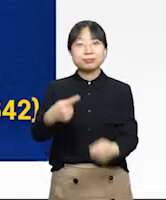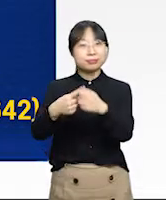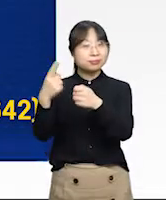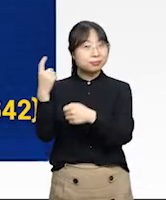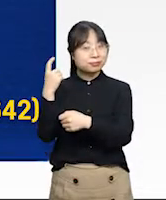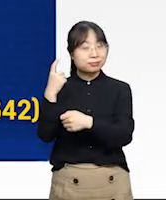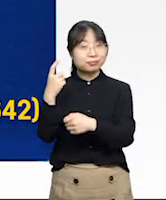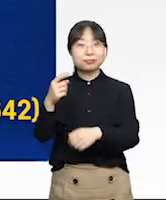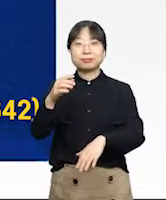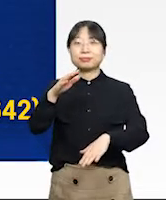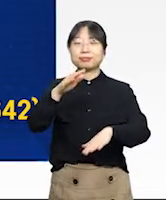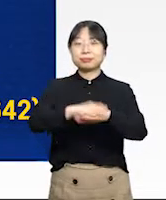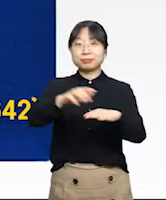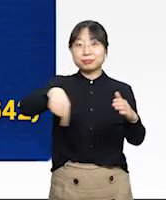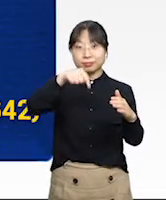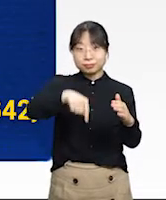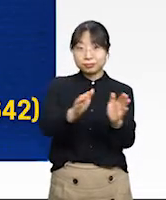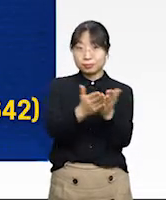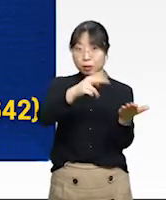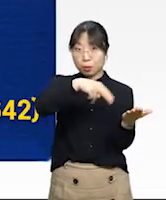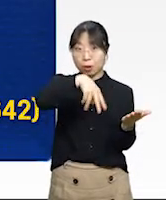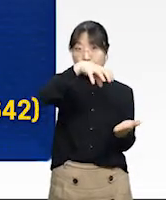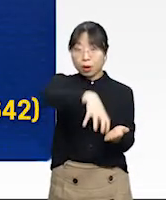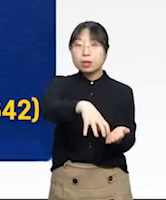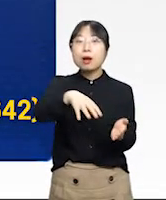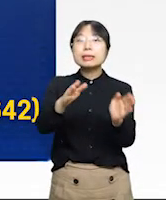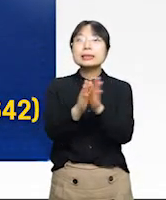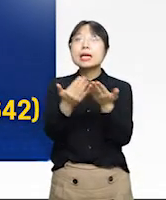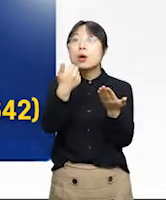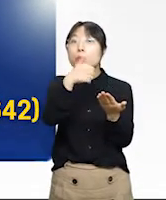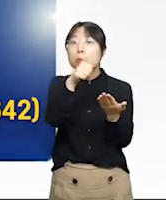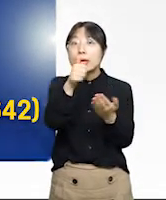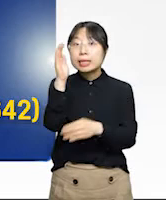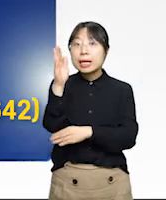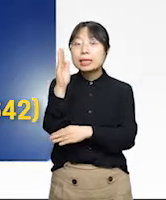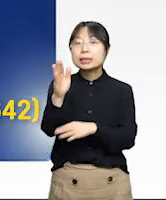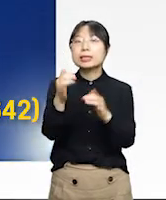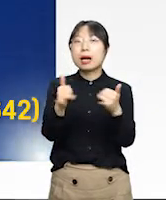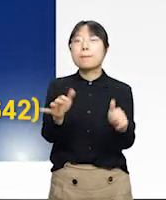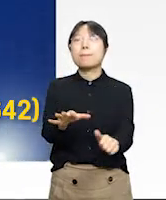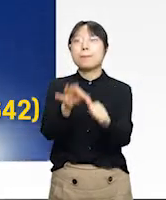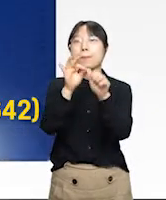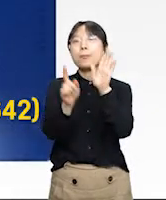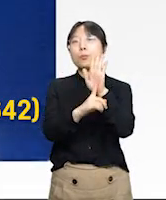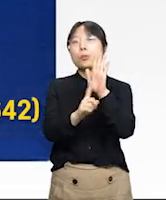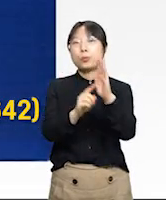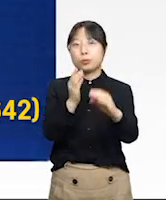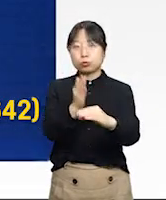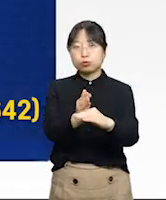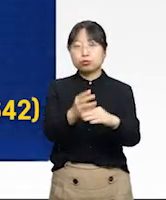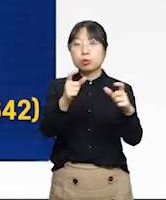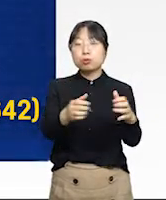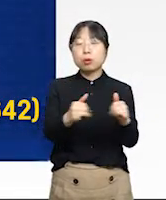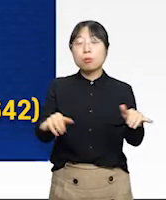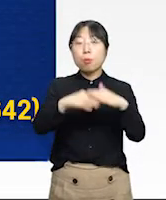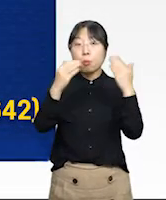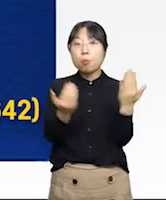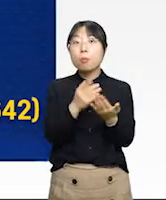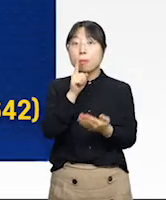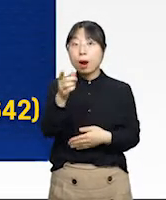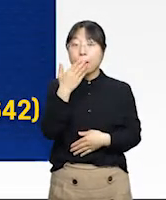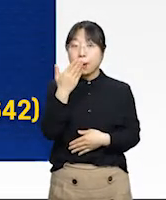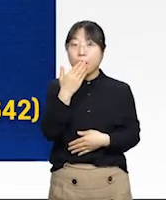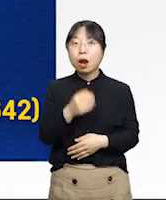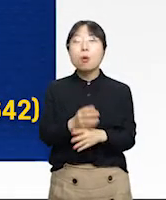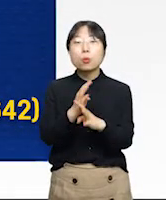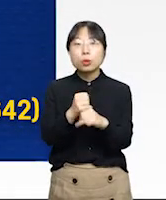소식입니다. 내손도서관에서 북큐레이터 참여자를 모집합니다. 의왕시민 누구나 참여할 수 있으며 모집 기간은